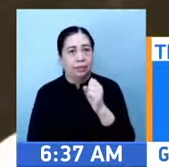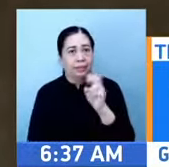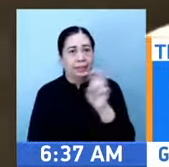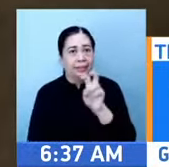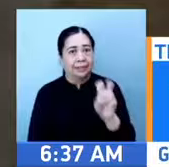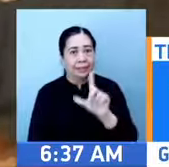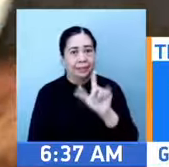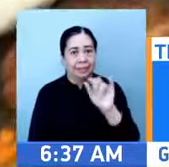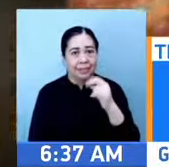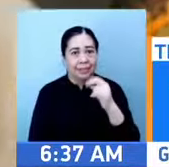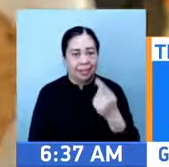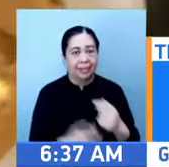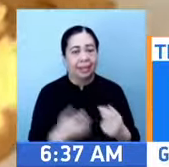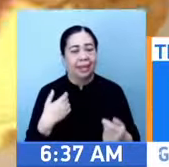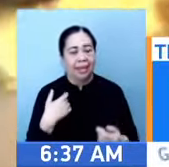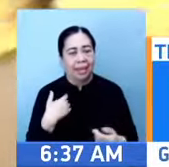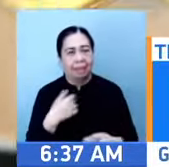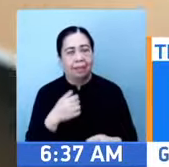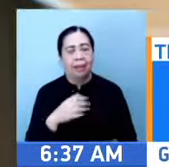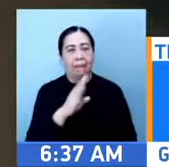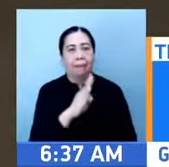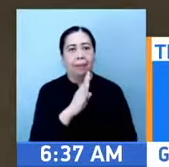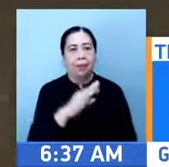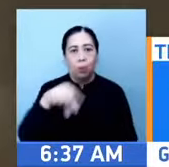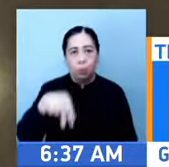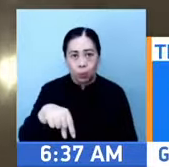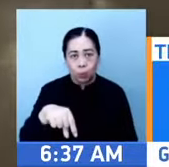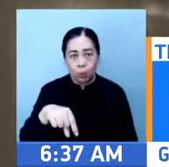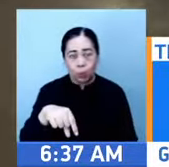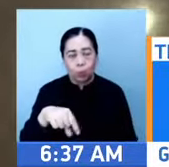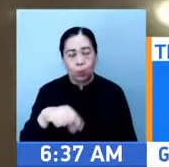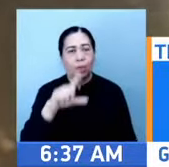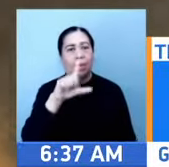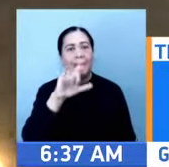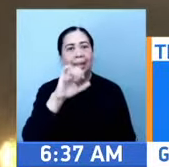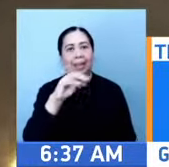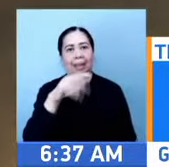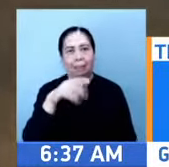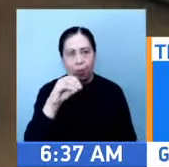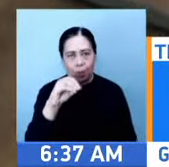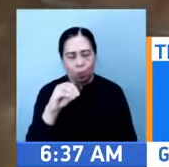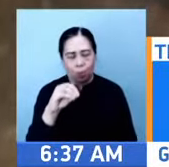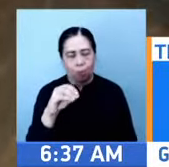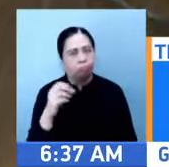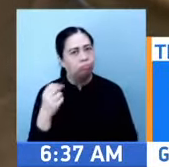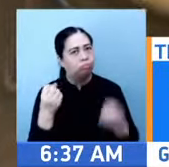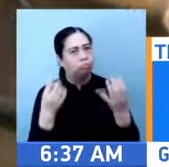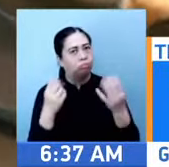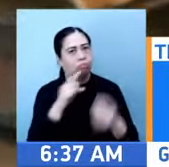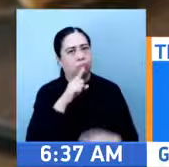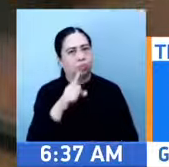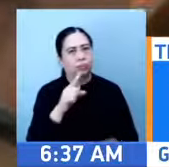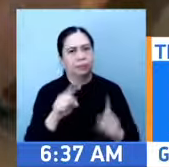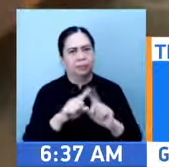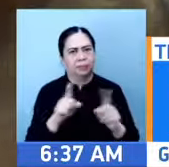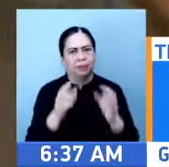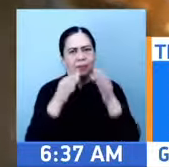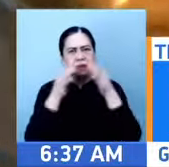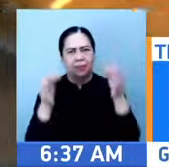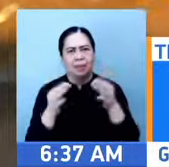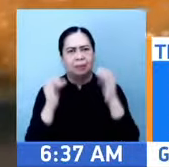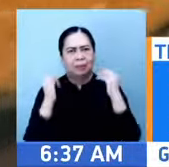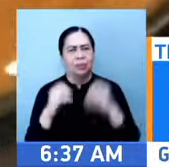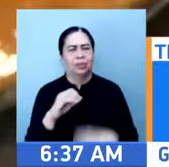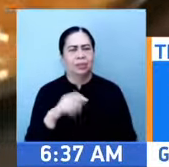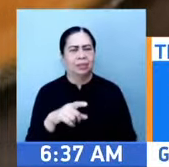din tayong barbecue na liempo na sizzling, Chef. So marami talaga. Marami. Yan mga classic yan. Kahit Luzon, yes, Visayas, Mindanao,